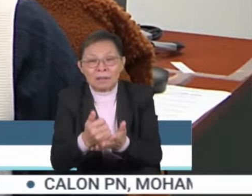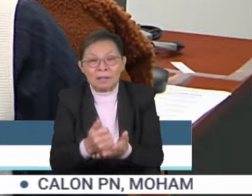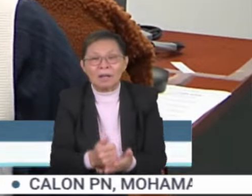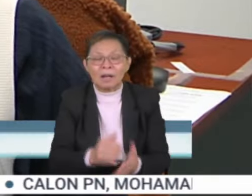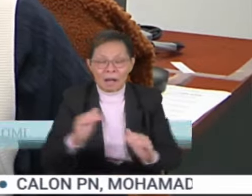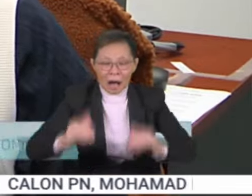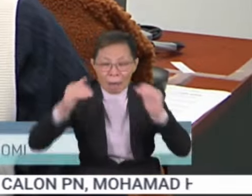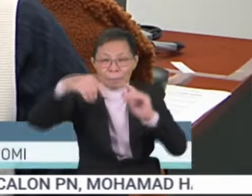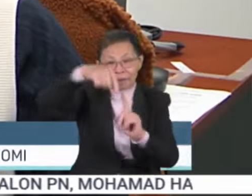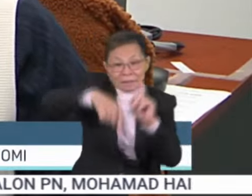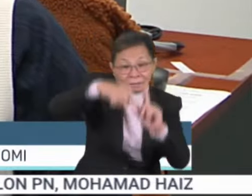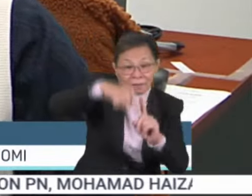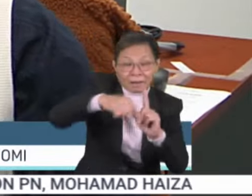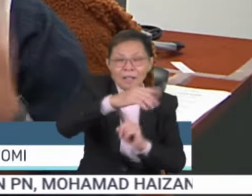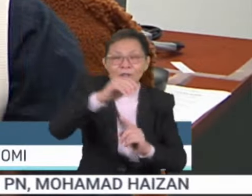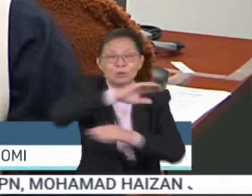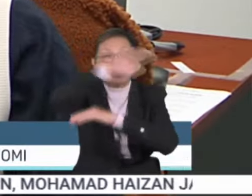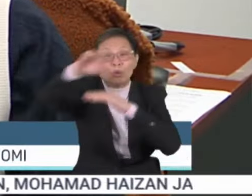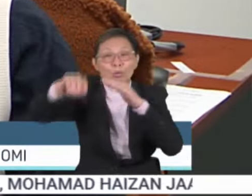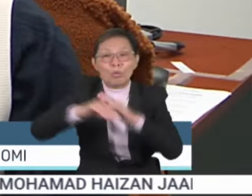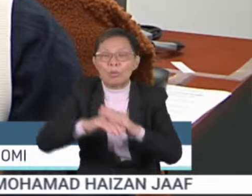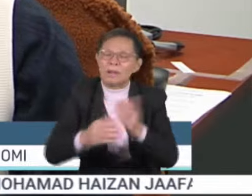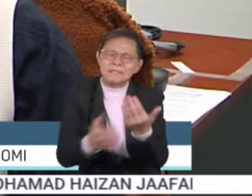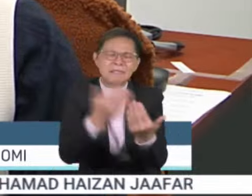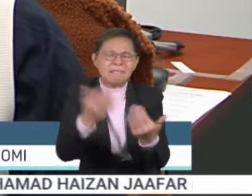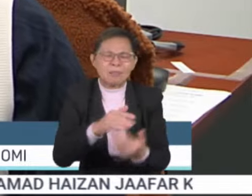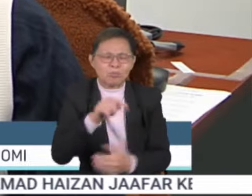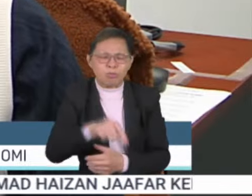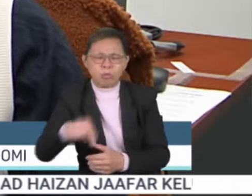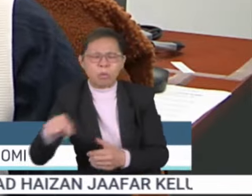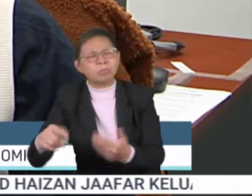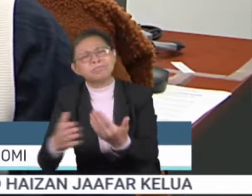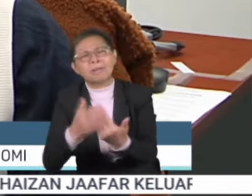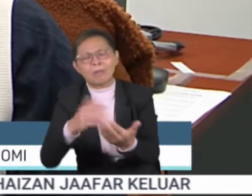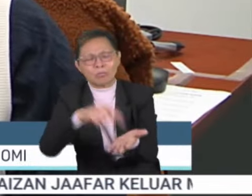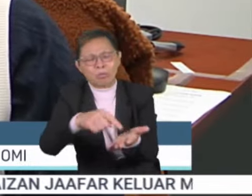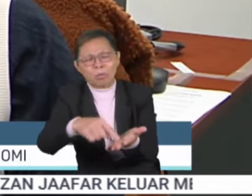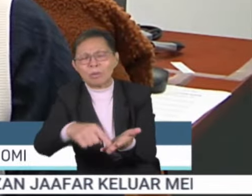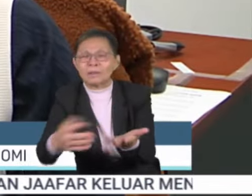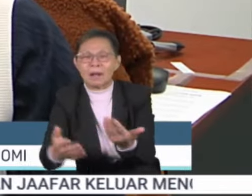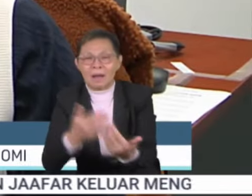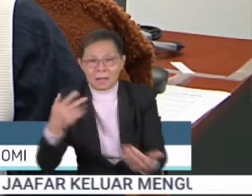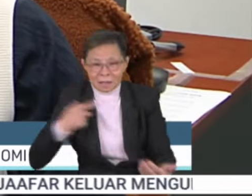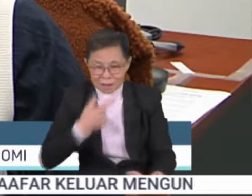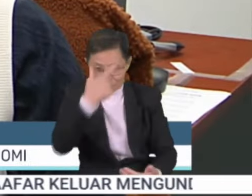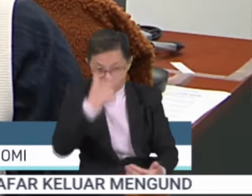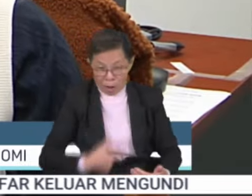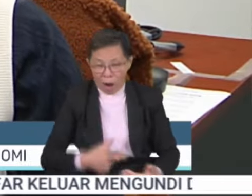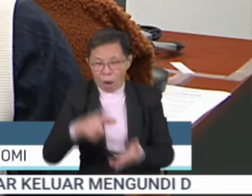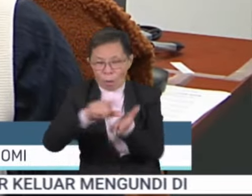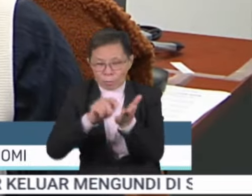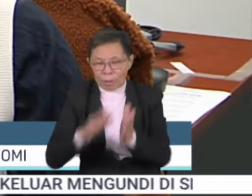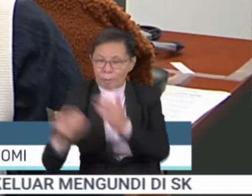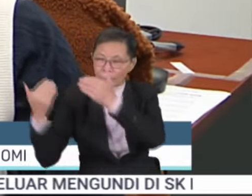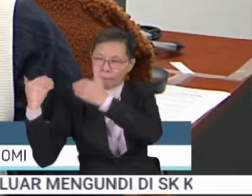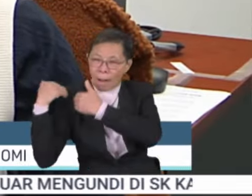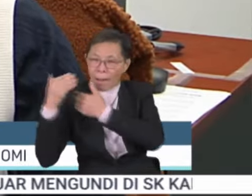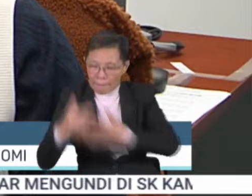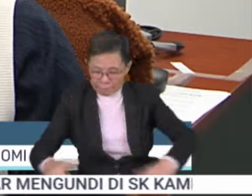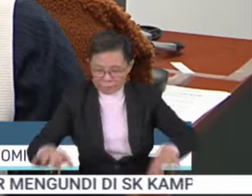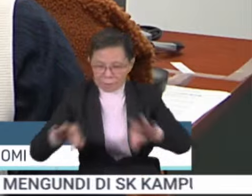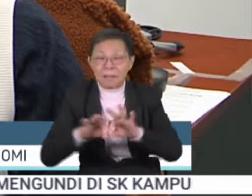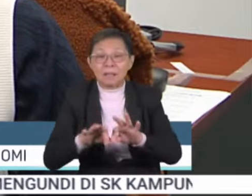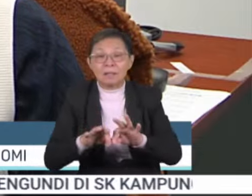data dan semuanya hanya di hujung jari. Tapi kita sebagai seorang wartawan adalah memainkan peranan